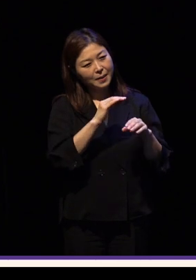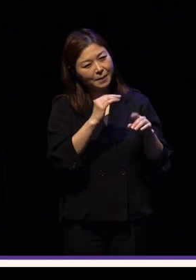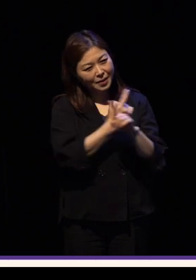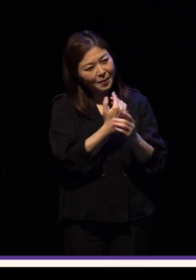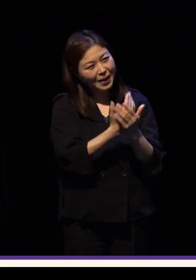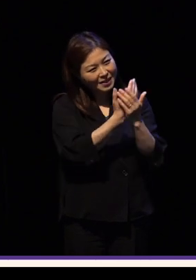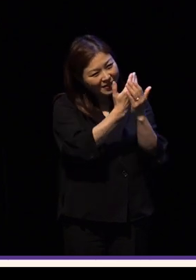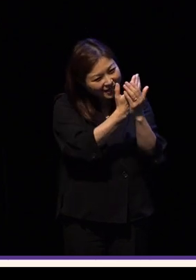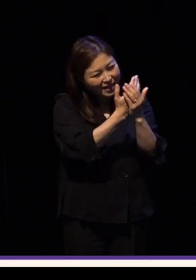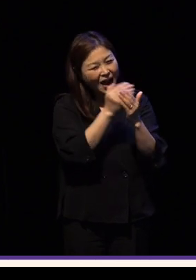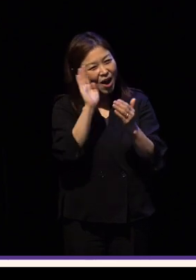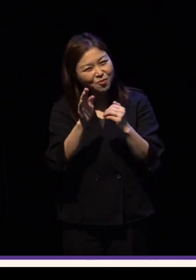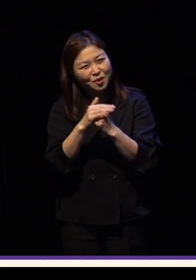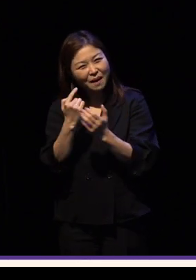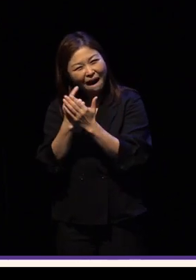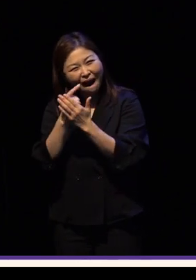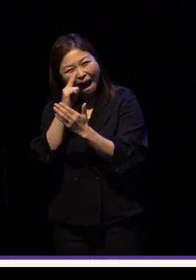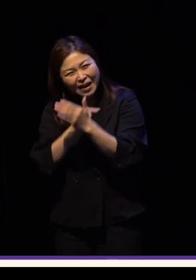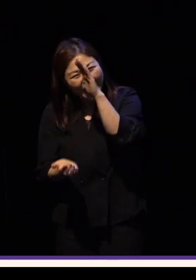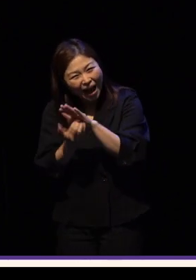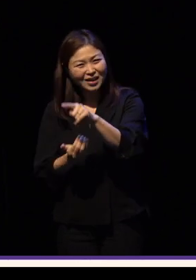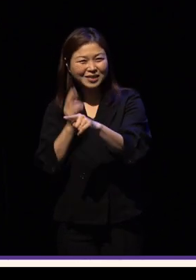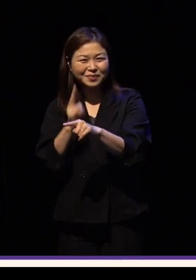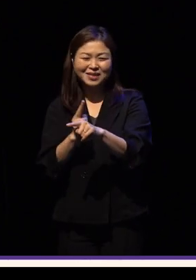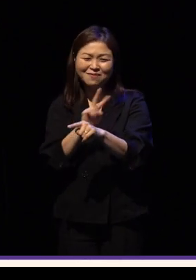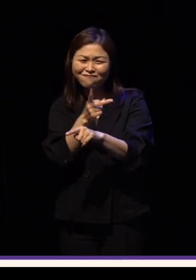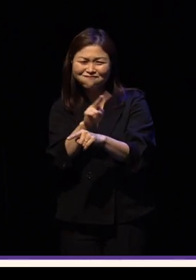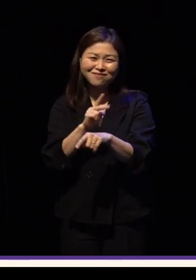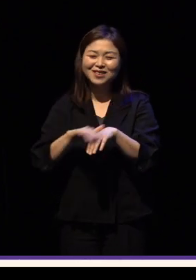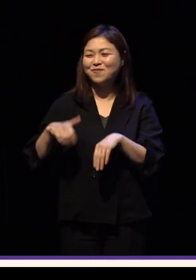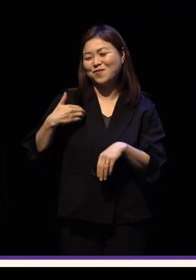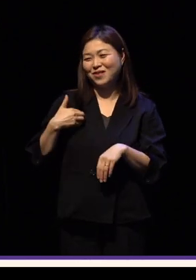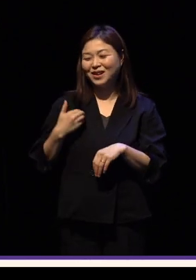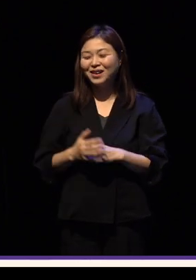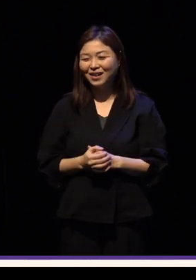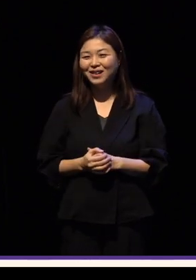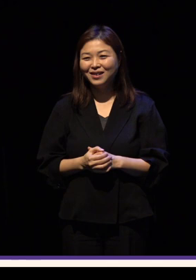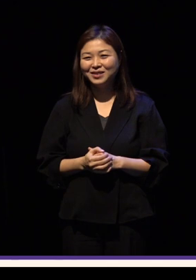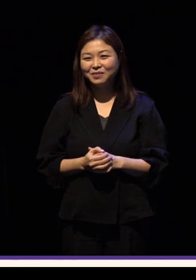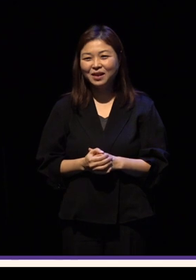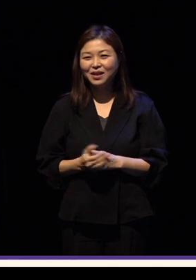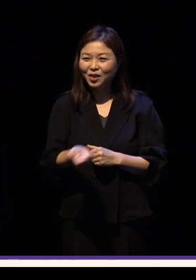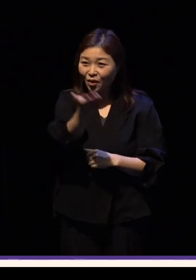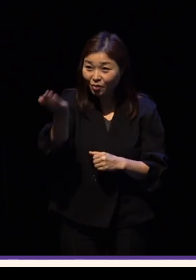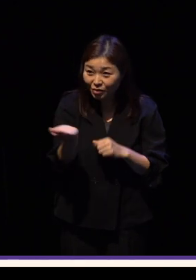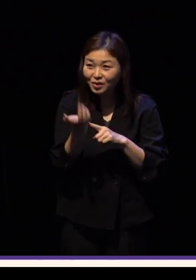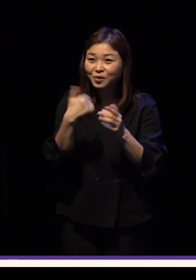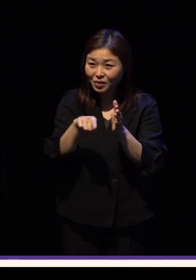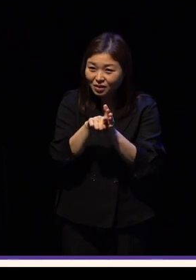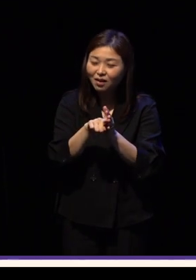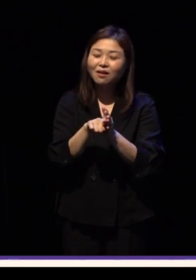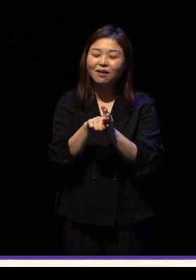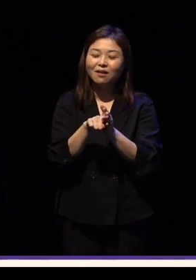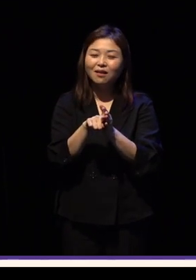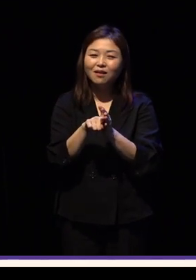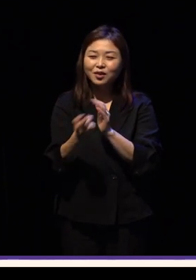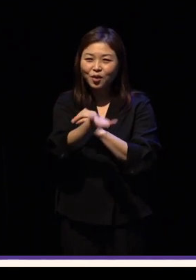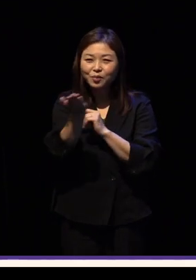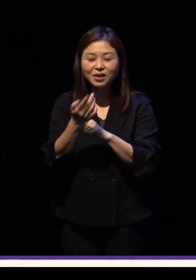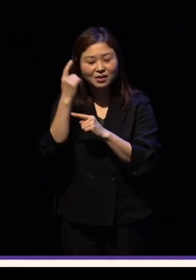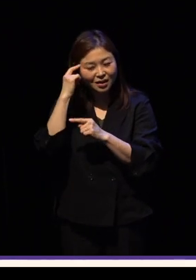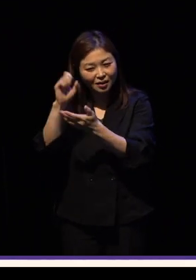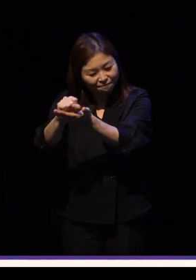또 실행을 해봐야 될 텐데 어쨌든 간에 보다 더 여러분들의 의견을